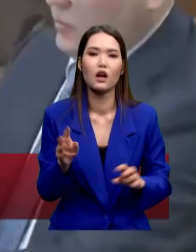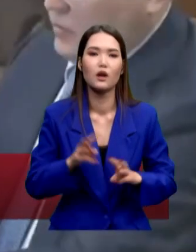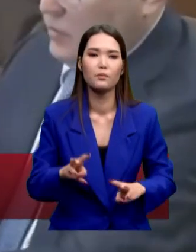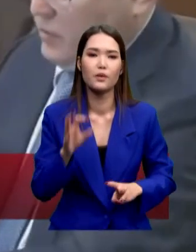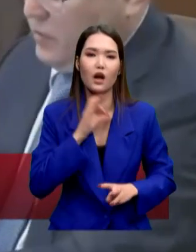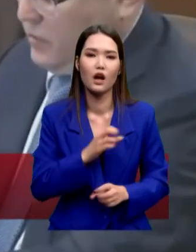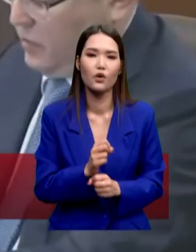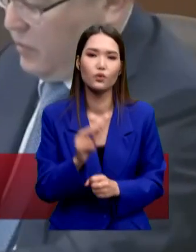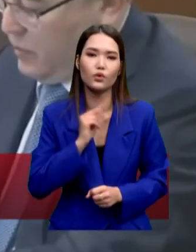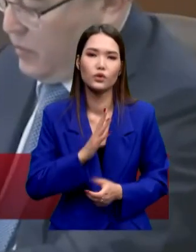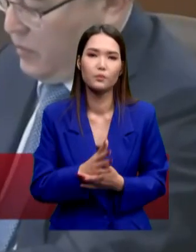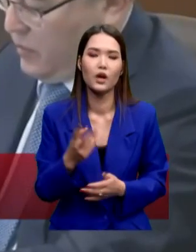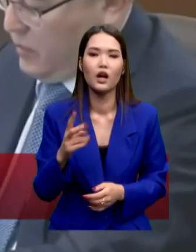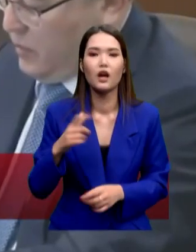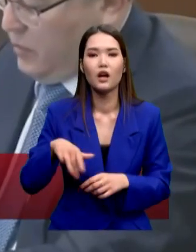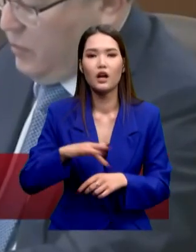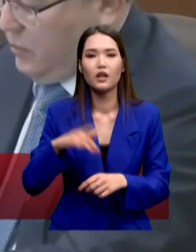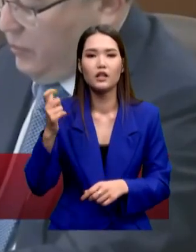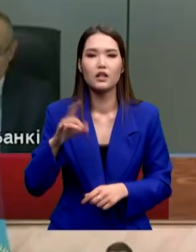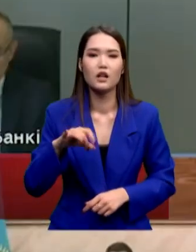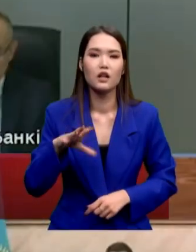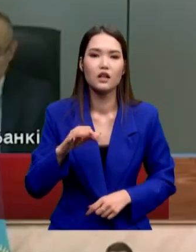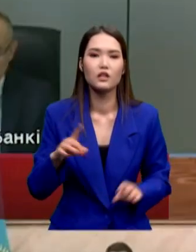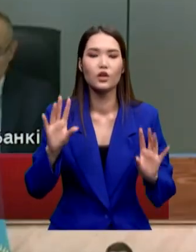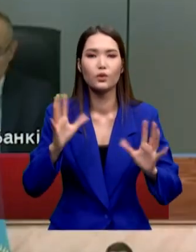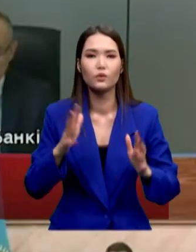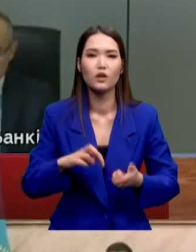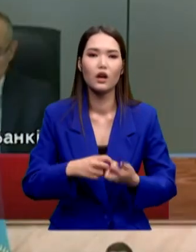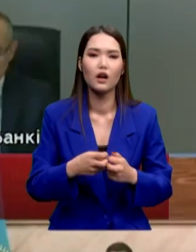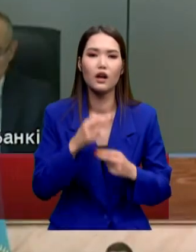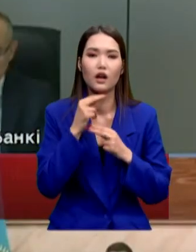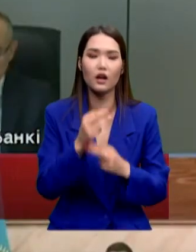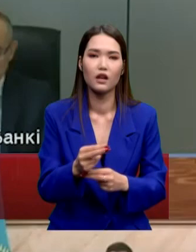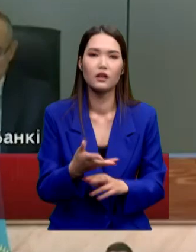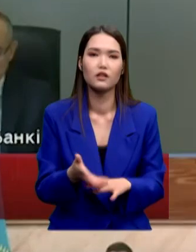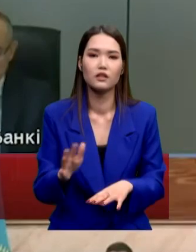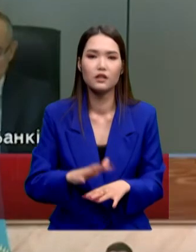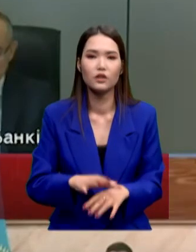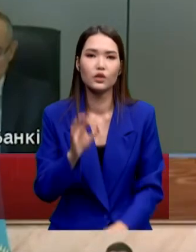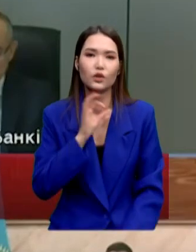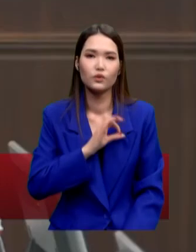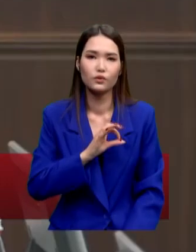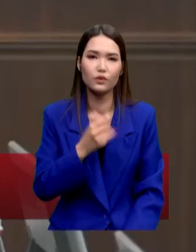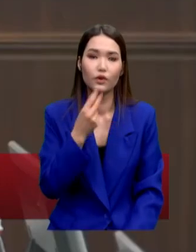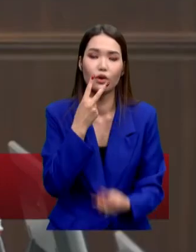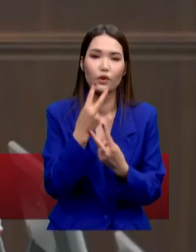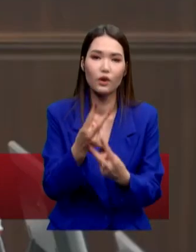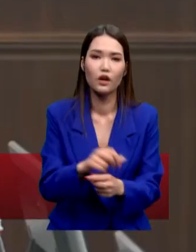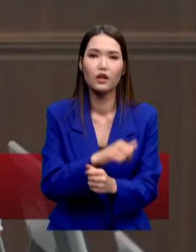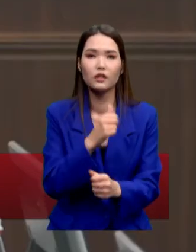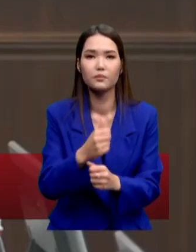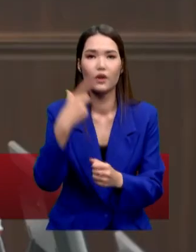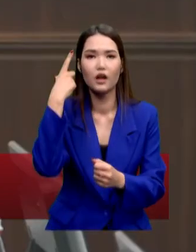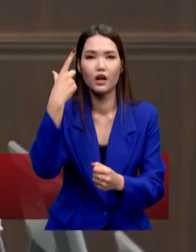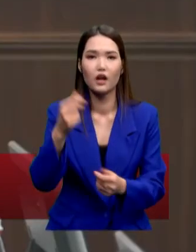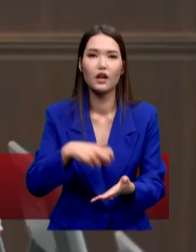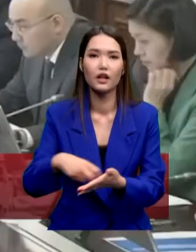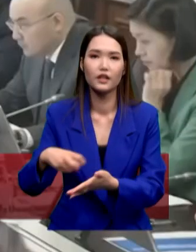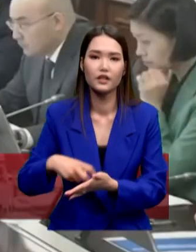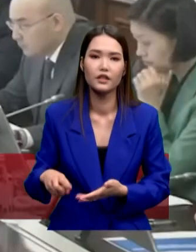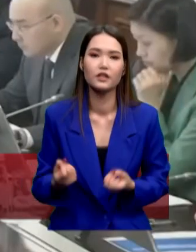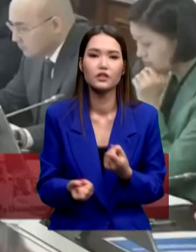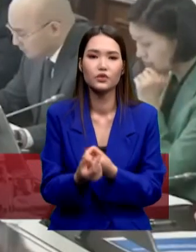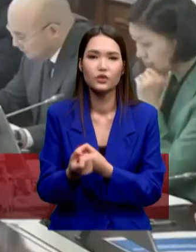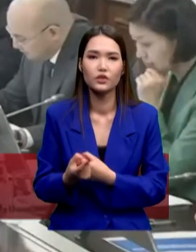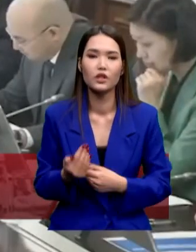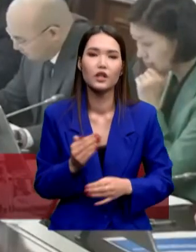қойып отыр. Екібастұз бен рейдерді тура мағынасында қатырып алған энергетика министрінде ахуалы нашар. Әскерде сарбаздарын қамытпен шығарып жүрген